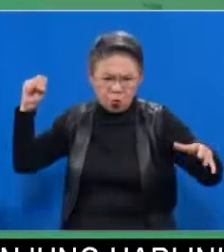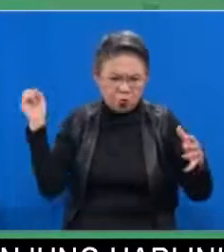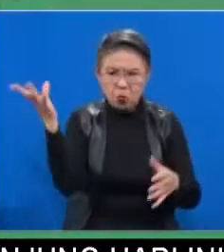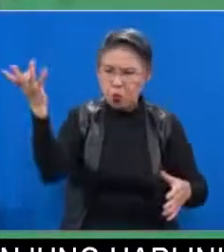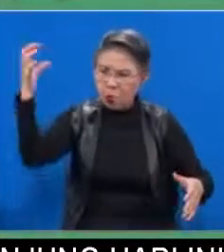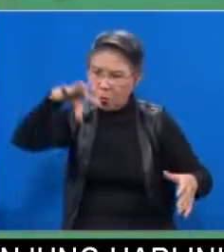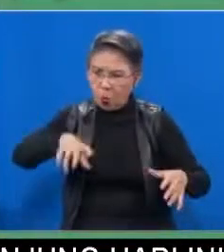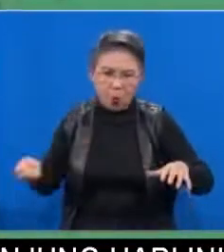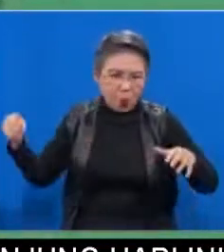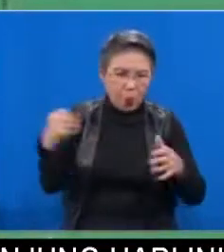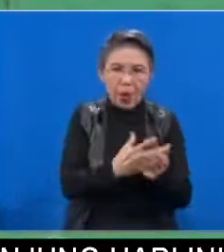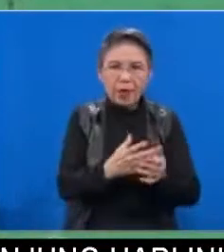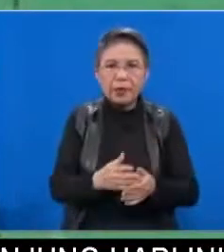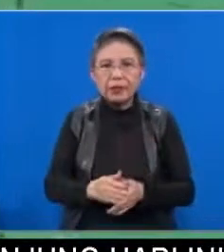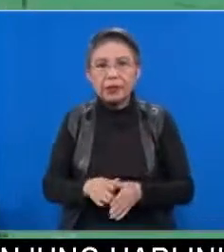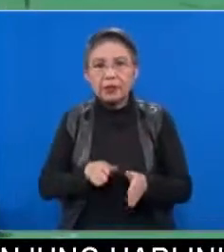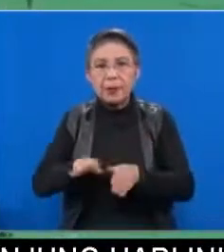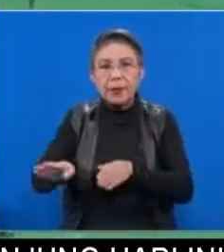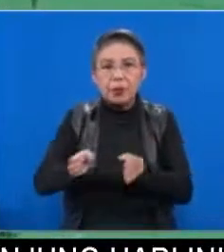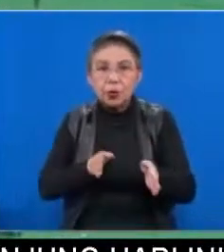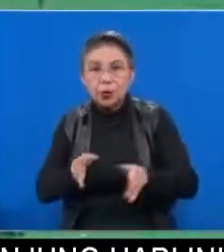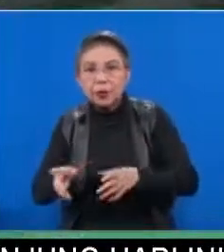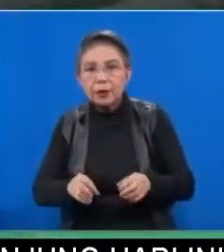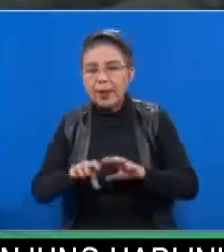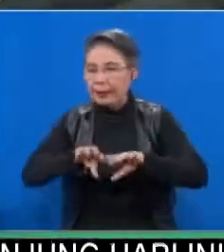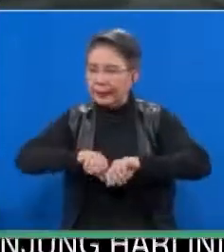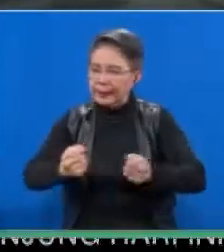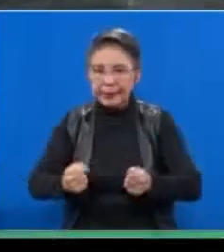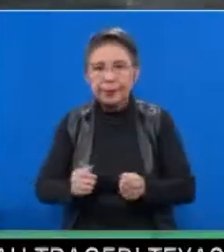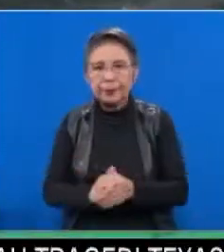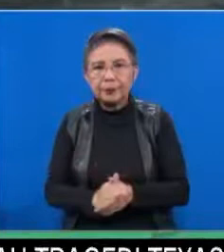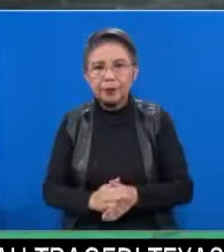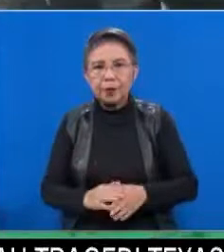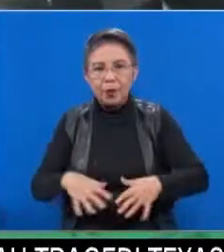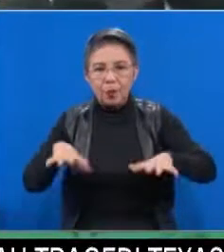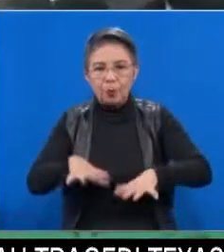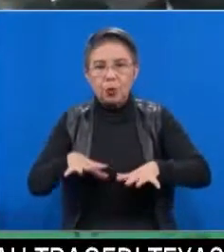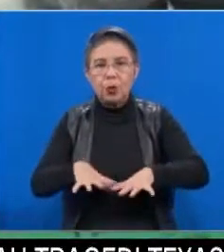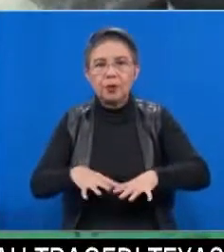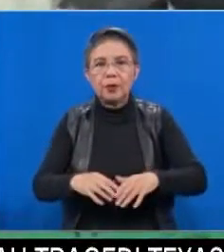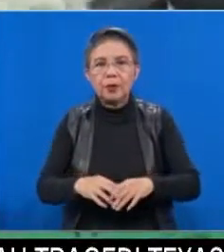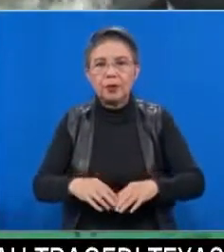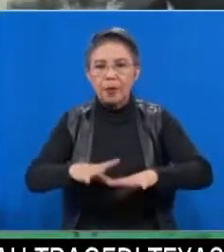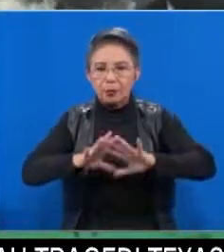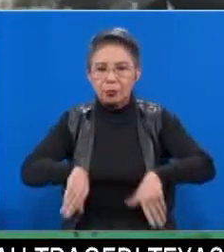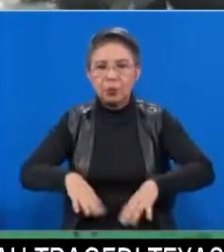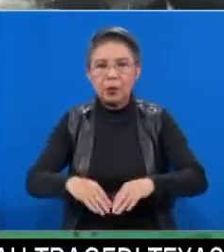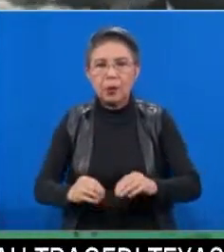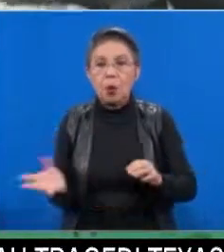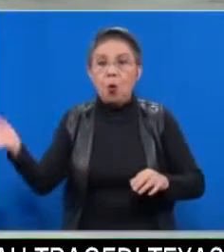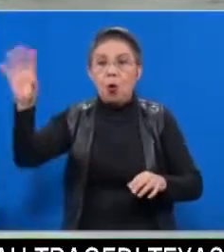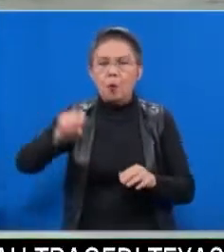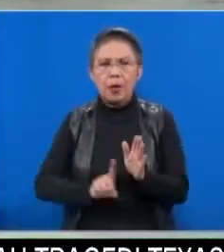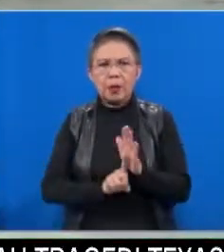laut menyebabkan sebuah lintasan sepatu roda porak-poranda. Kokohnya beton pondasi tak mampu menahan gempuran ombak setinggi 3 meter